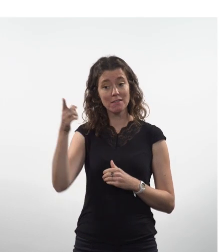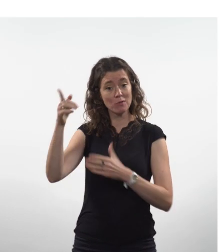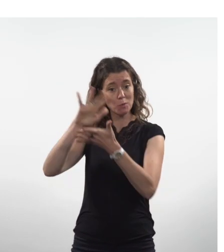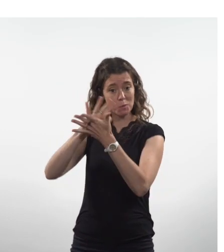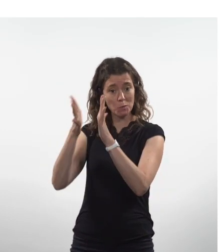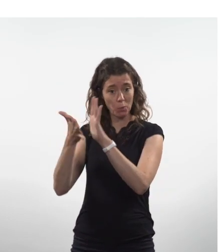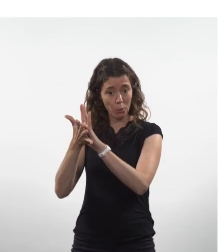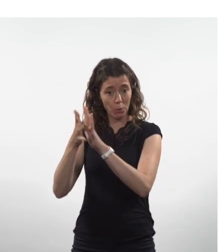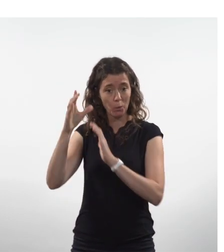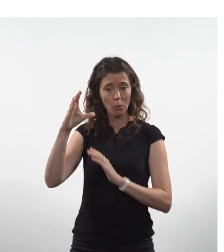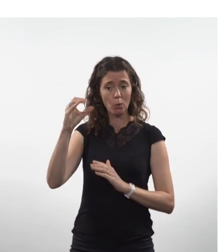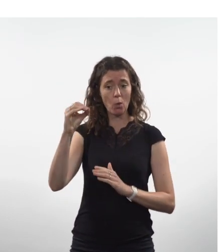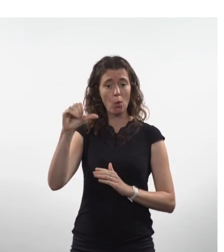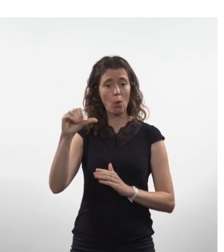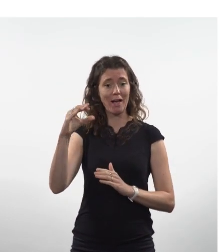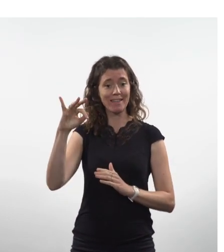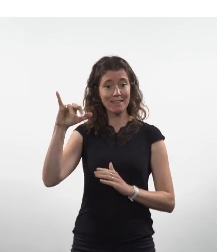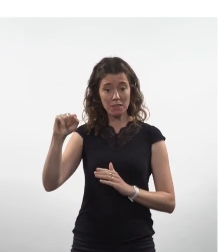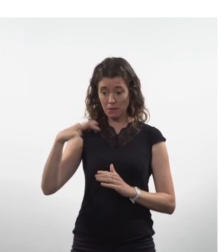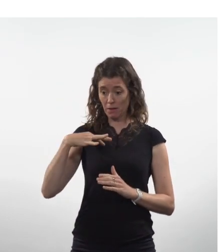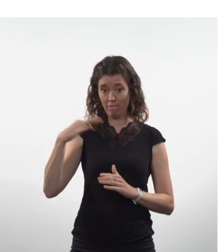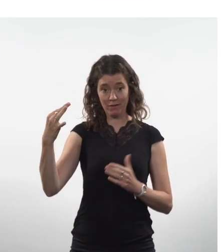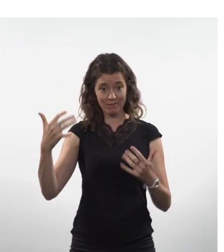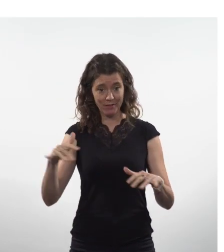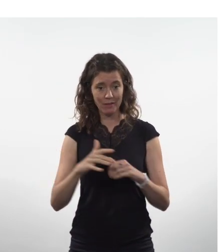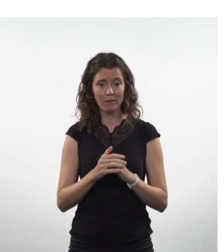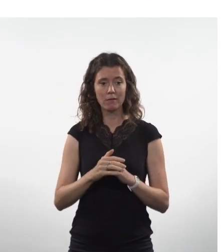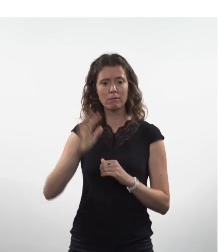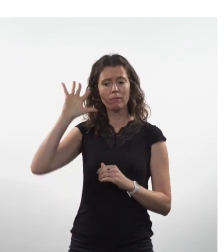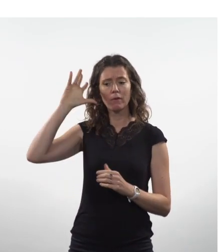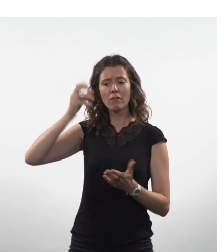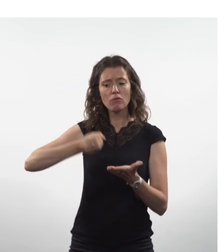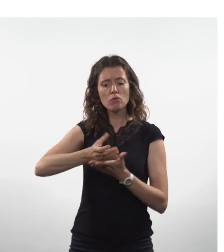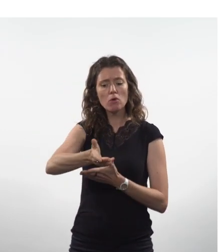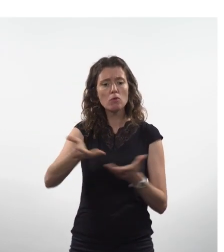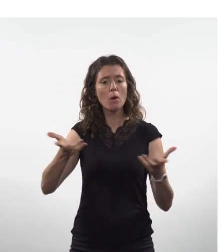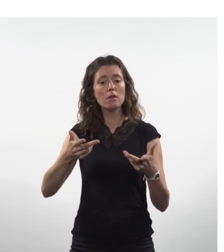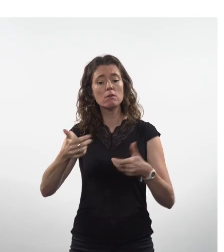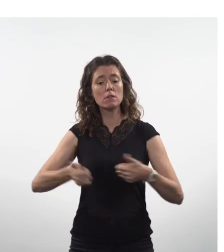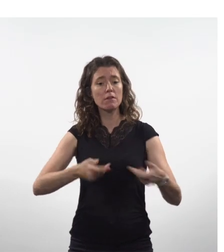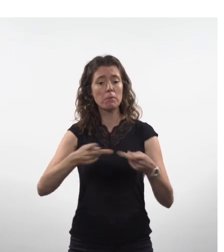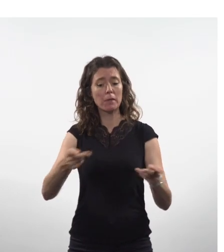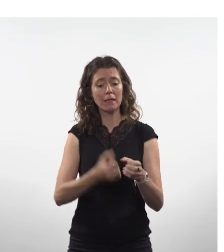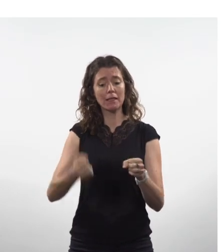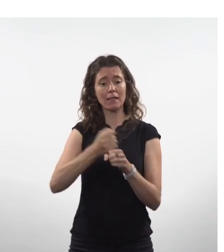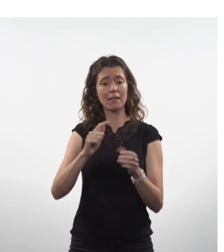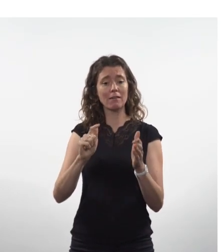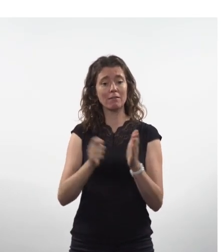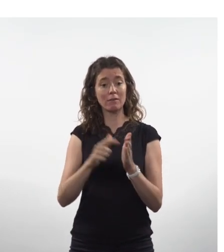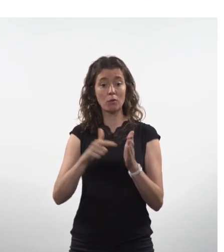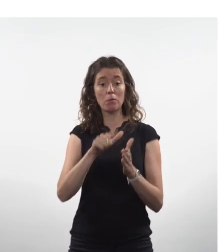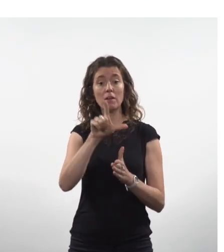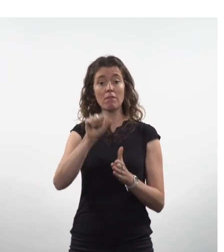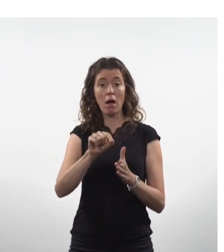pour cette invitation. Et donc, InfoSens est un service public a été créé en 2020 à l'initiative